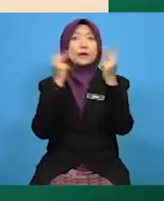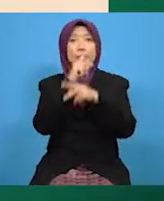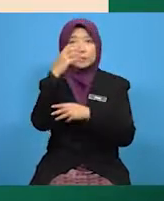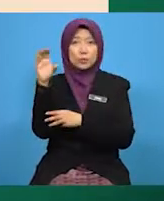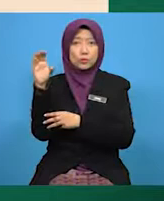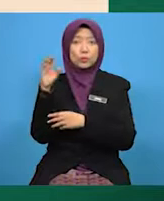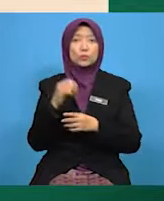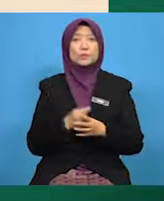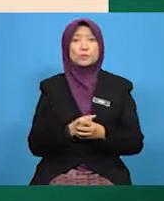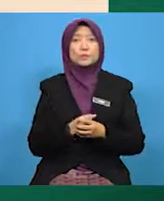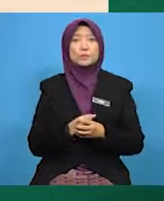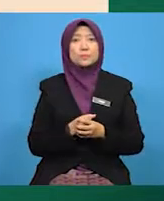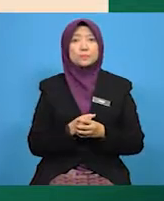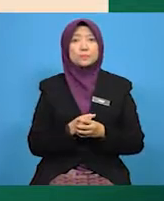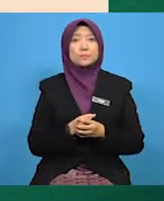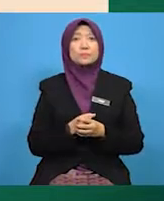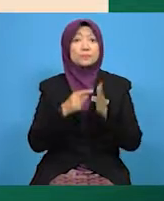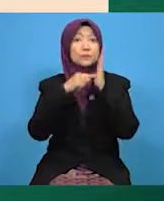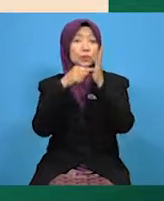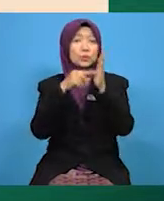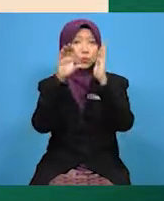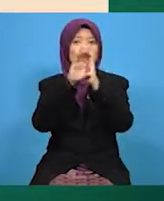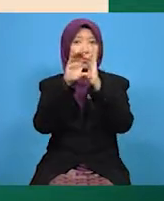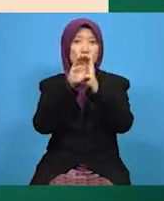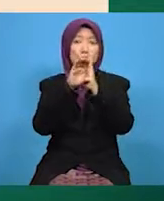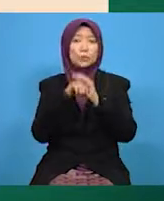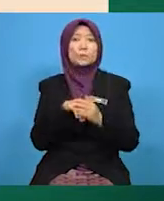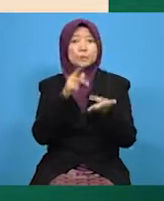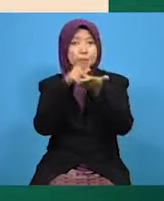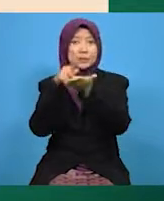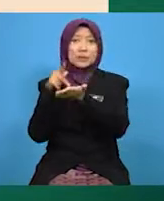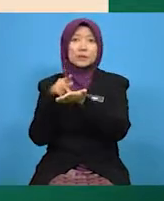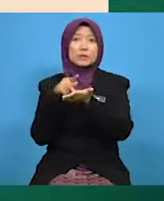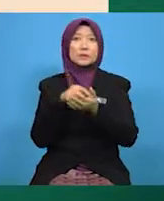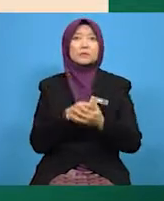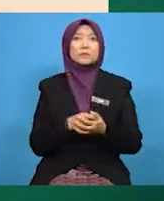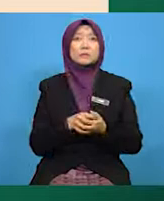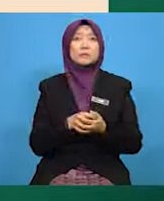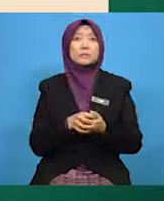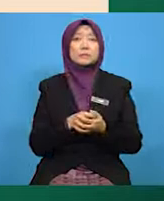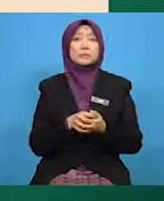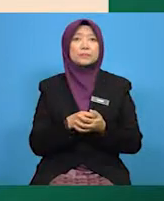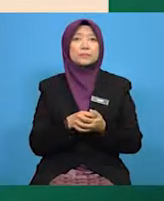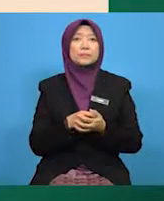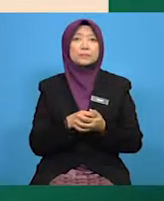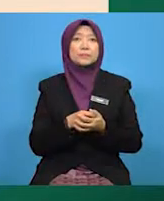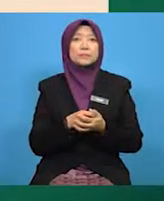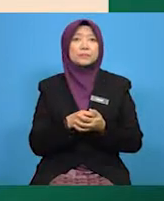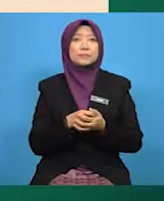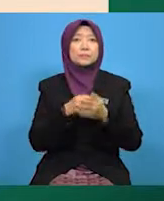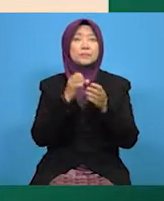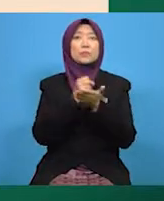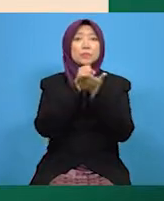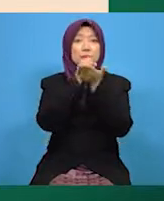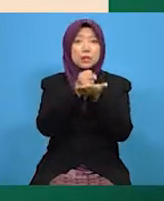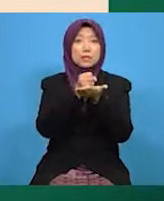100. Saya akan tunjukkan contoh menghitung sumbangan sektor utama terhadap KDNK. Sumbangan